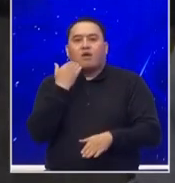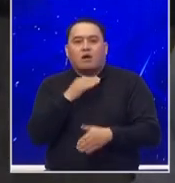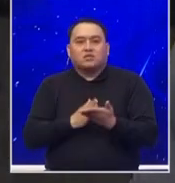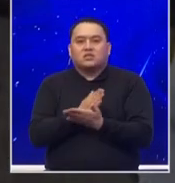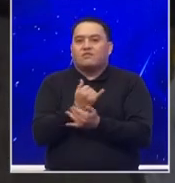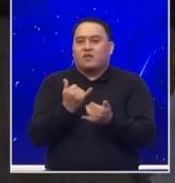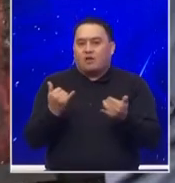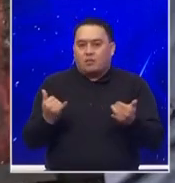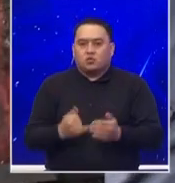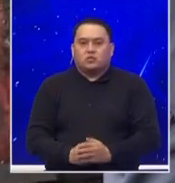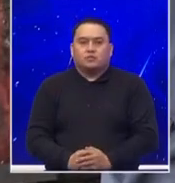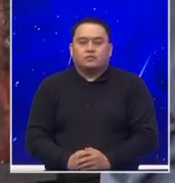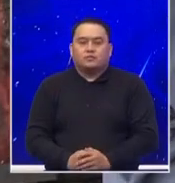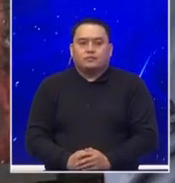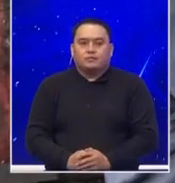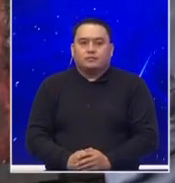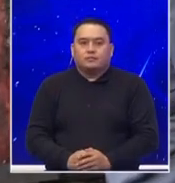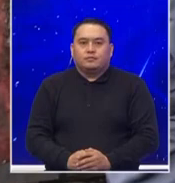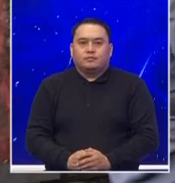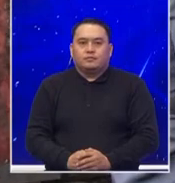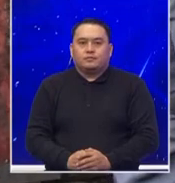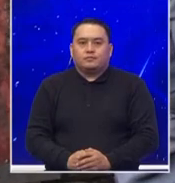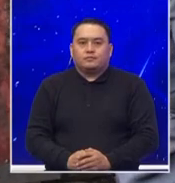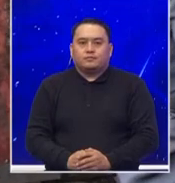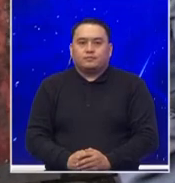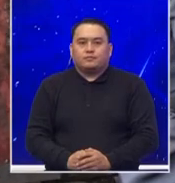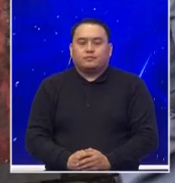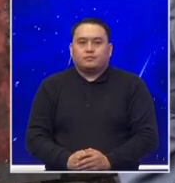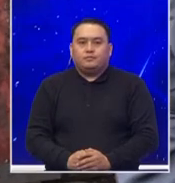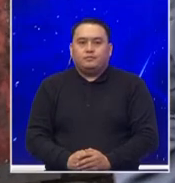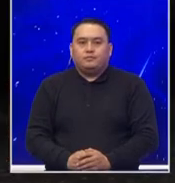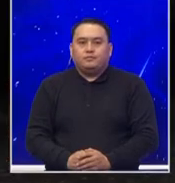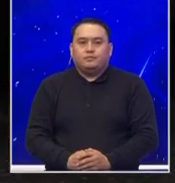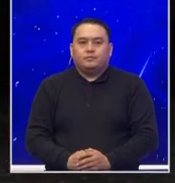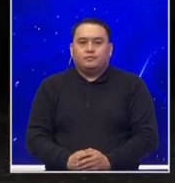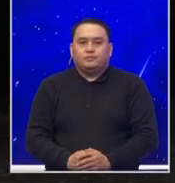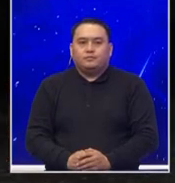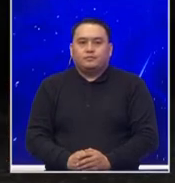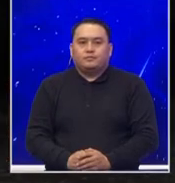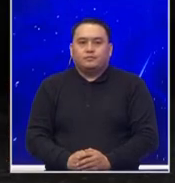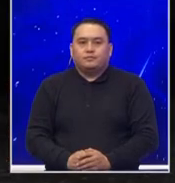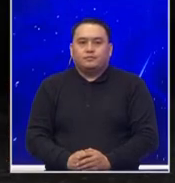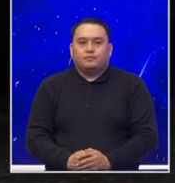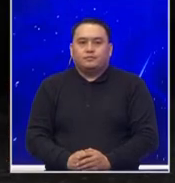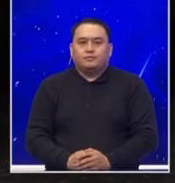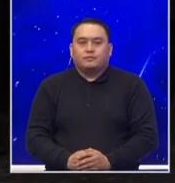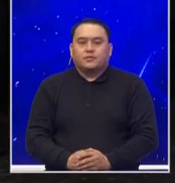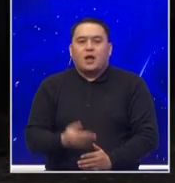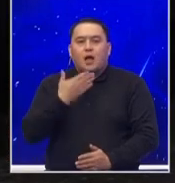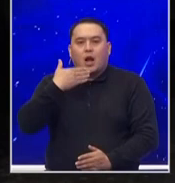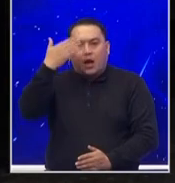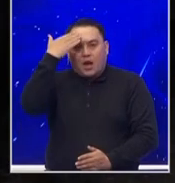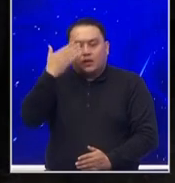получить качественное сервисное обслуживание своих железных коней. Летом я